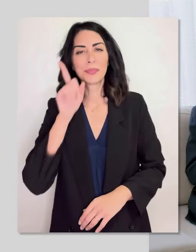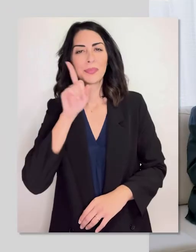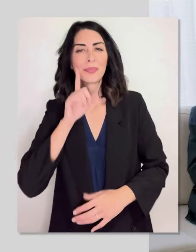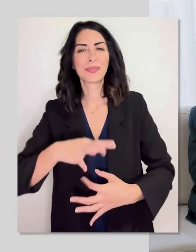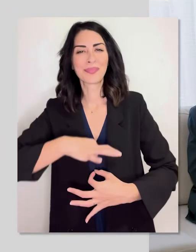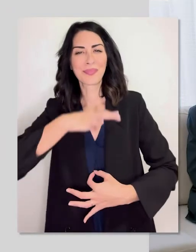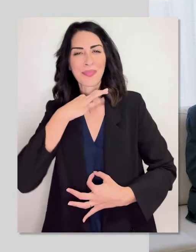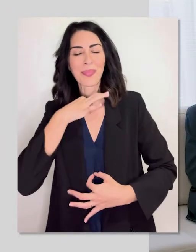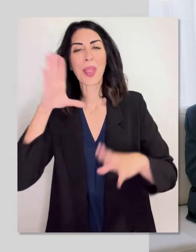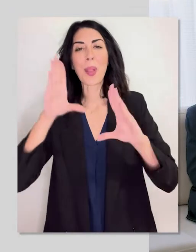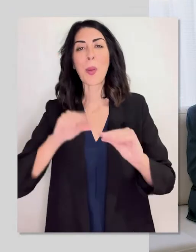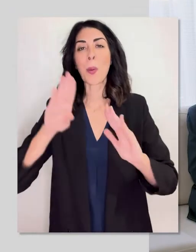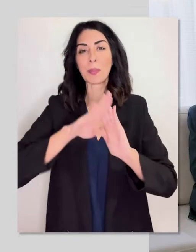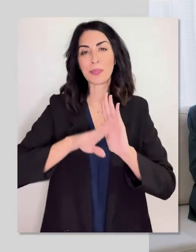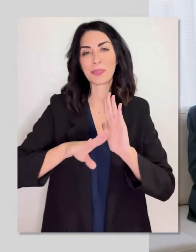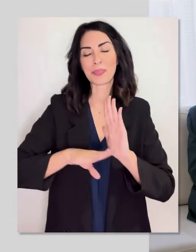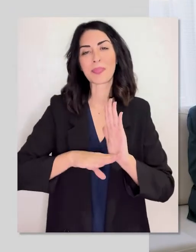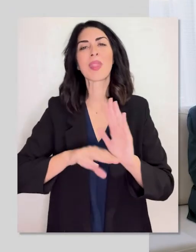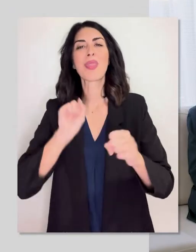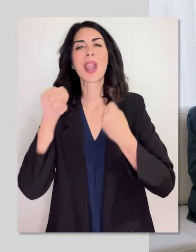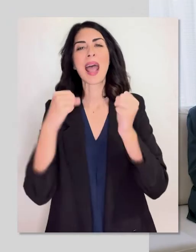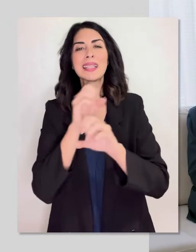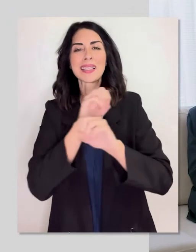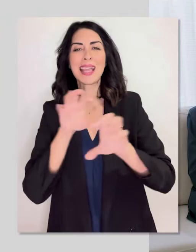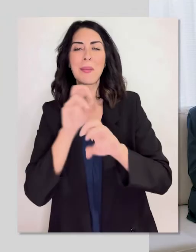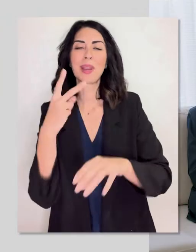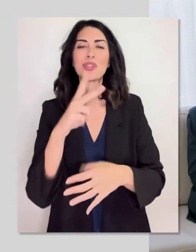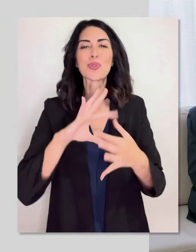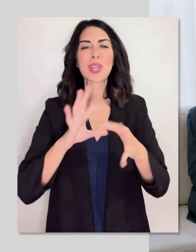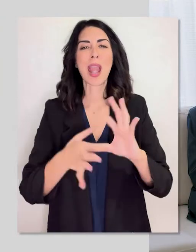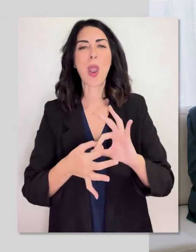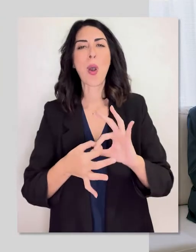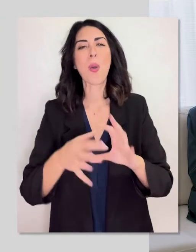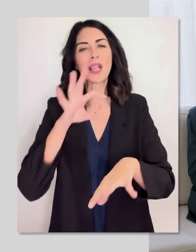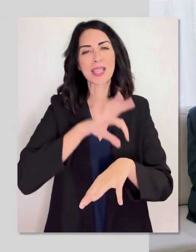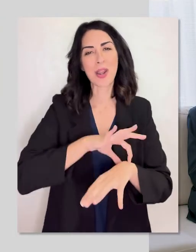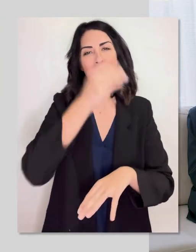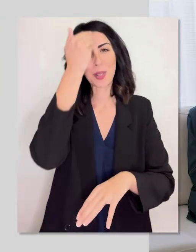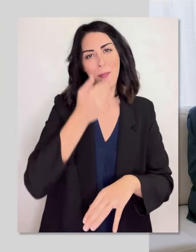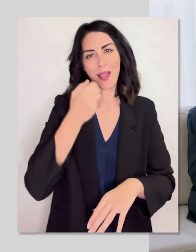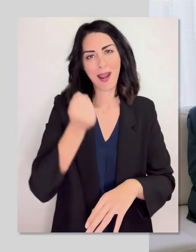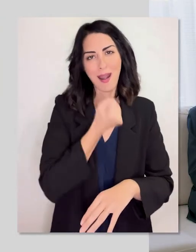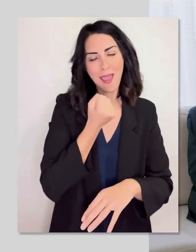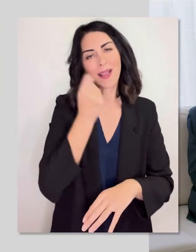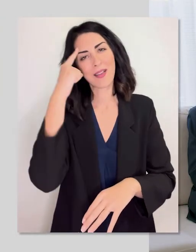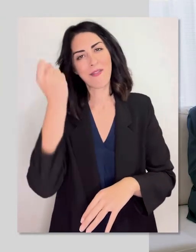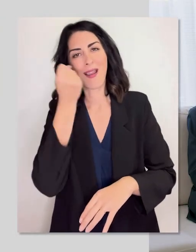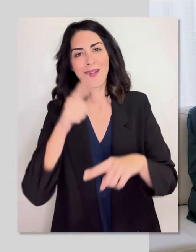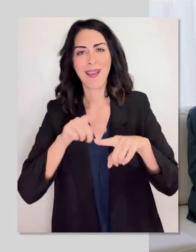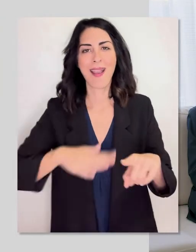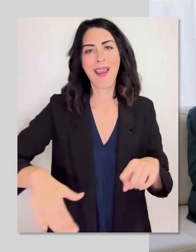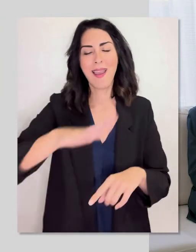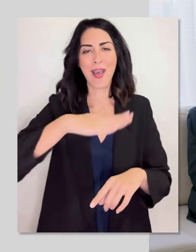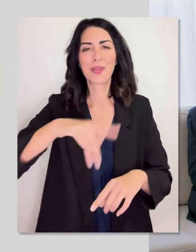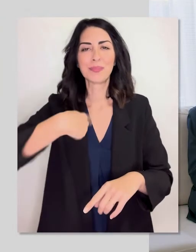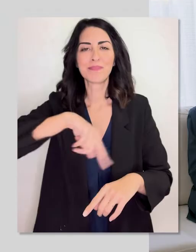Κυρίες και κύριοι, στα πλαίσια των ενημερωτικών δράσεων του Συλλόγου Ασθενών με Ημικρανία και Κεφαλαλγία Ελλάδος, έχουμε την χαρά και την τιμή να